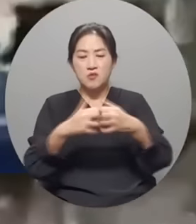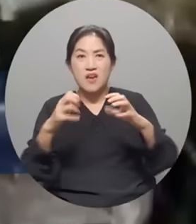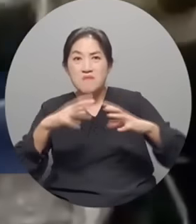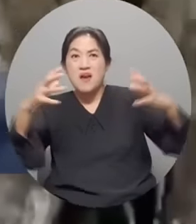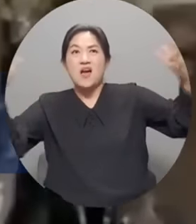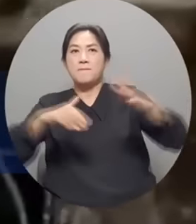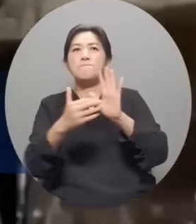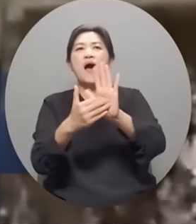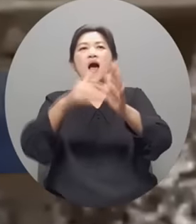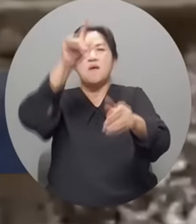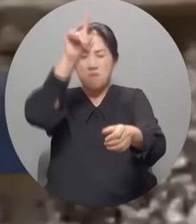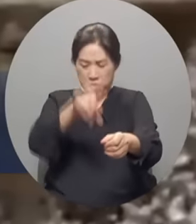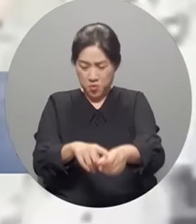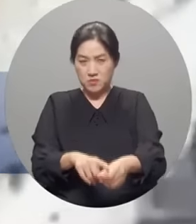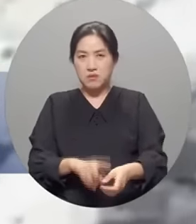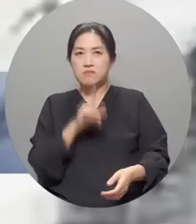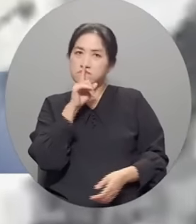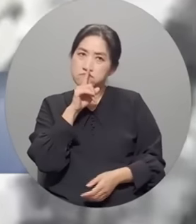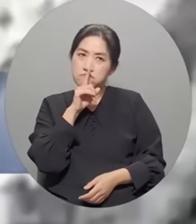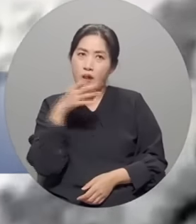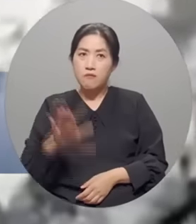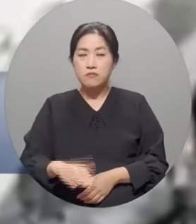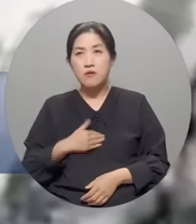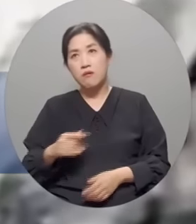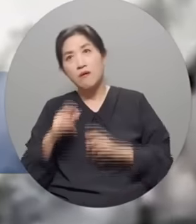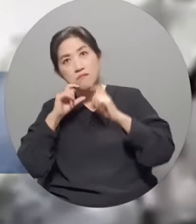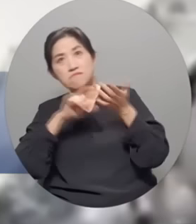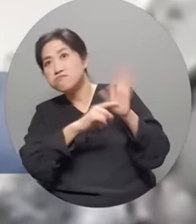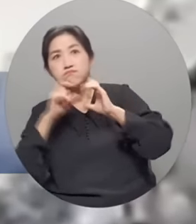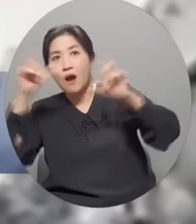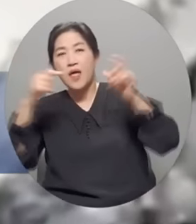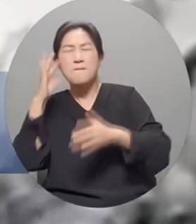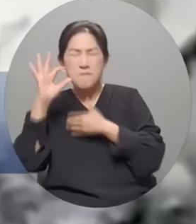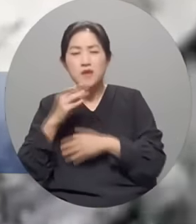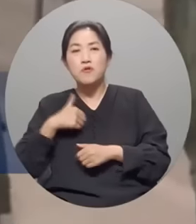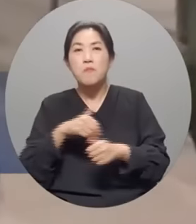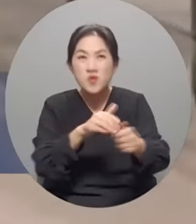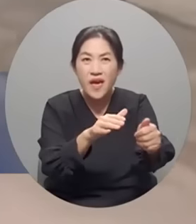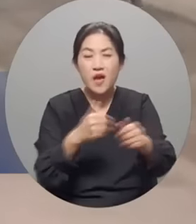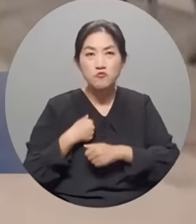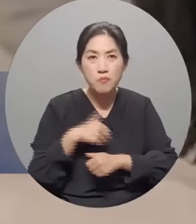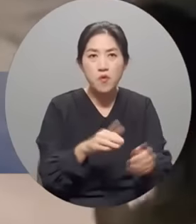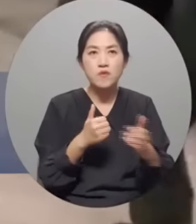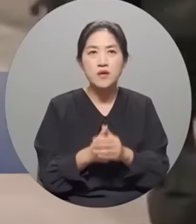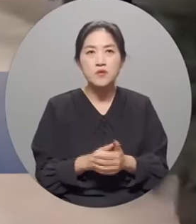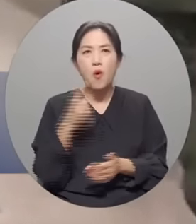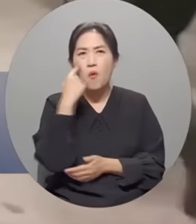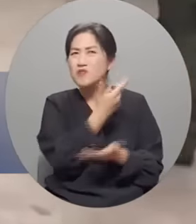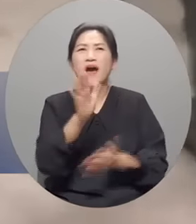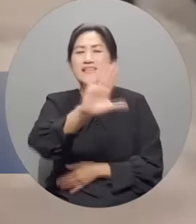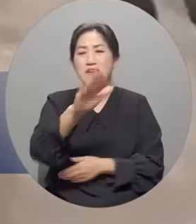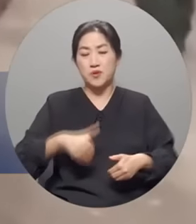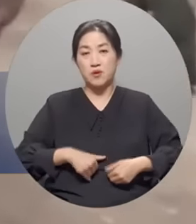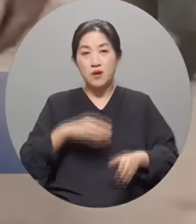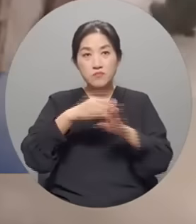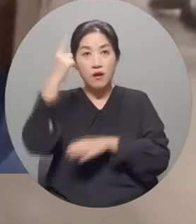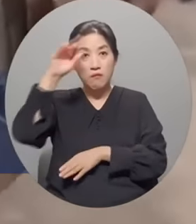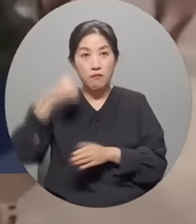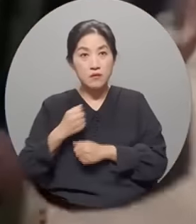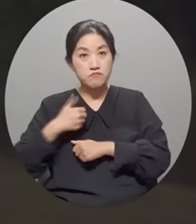건데 우리는 왜 그런 짓을 하느냐는 거죠. 실사 우리가 보냈다 하더라도 우리 확인을 안 해줘야 되는 거죠. 북한, 러시아는 파병 확인